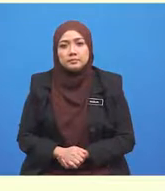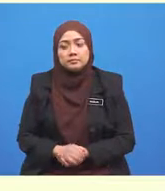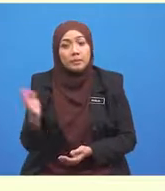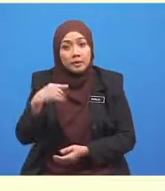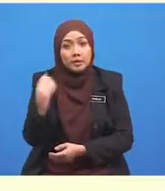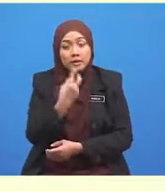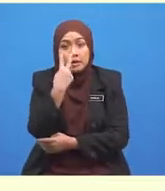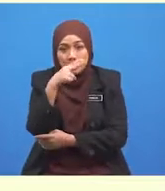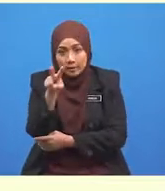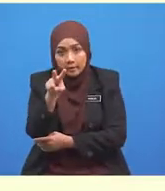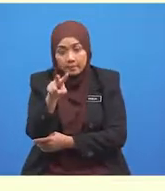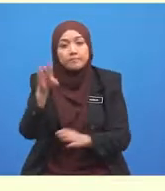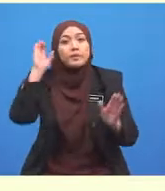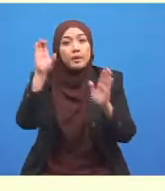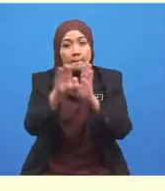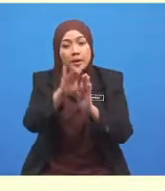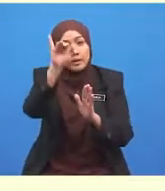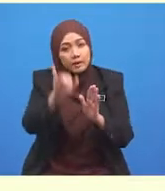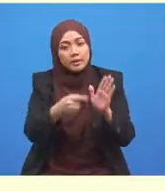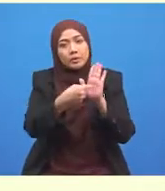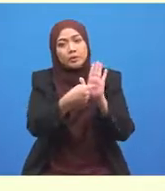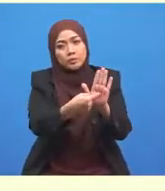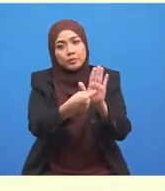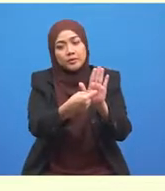Mari kita lihat paparan ini.